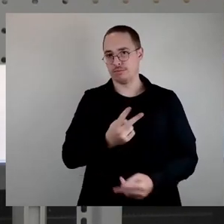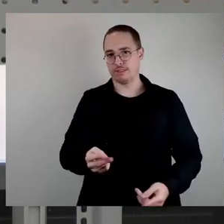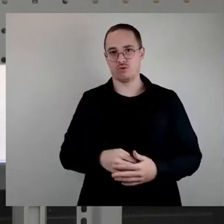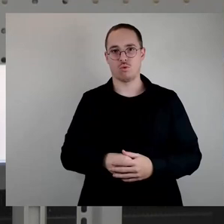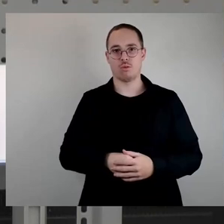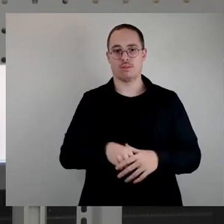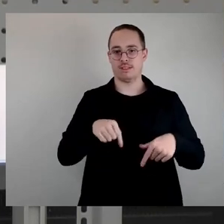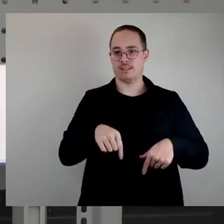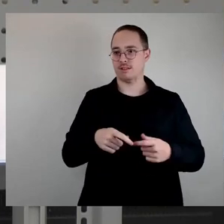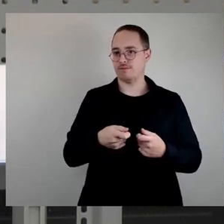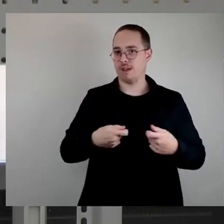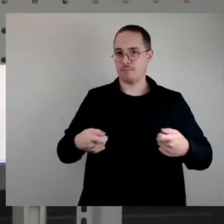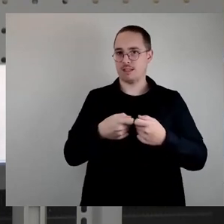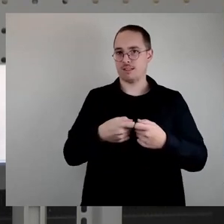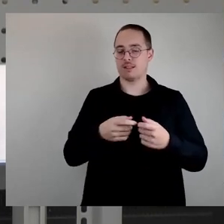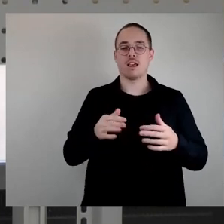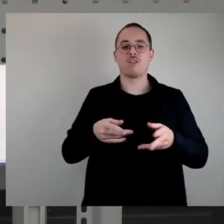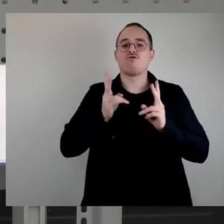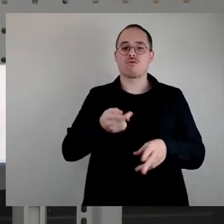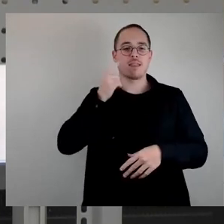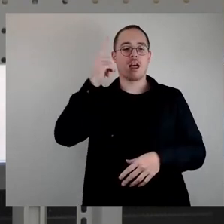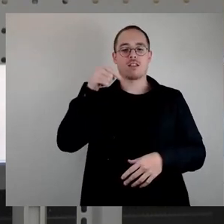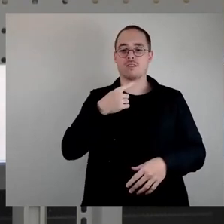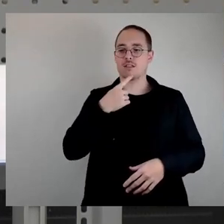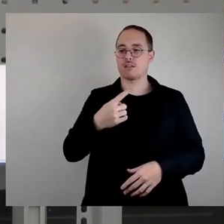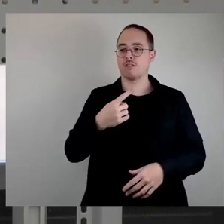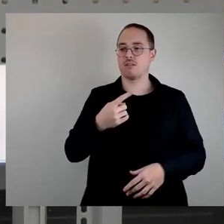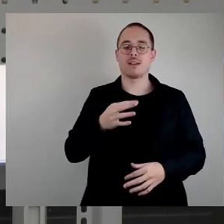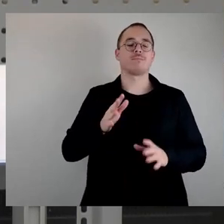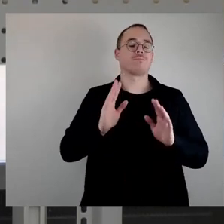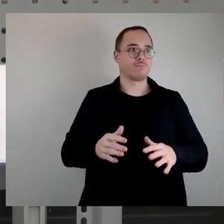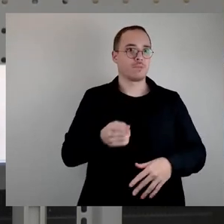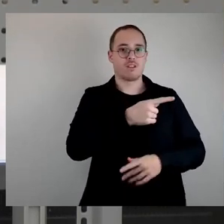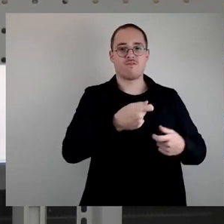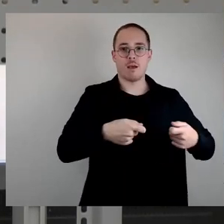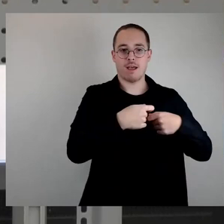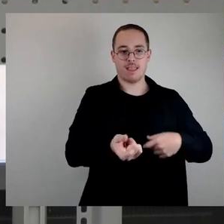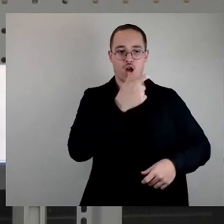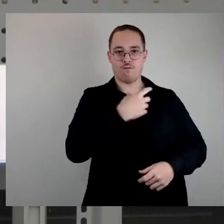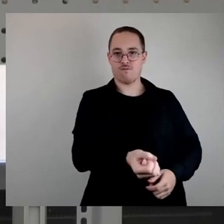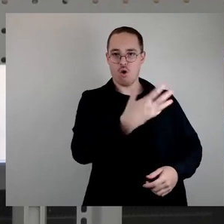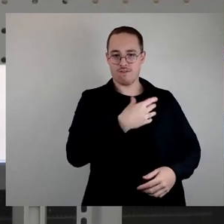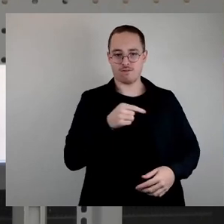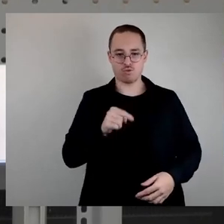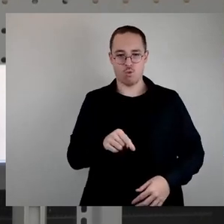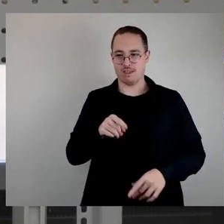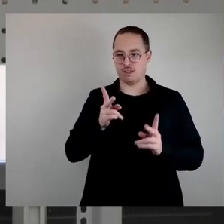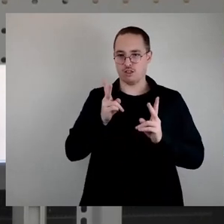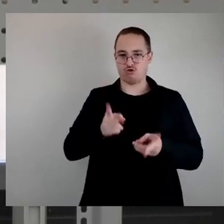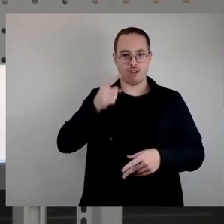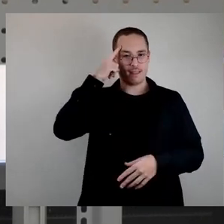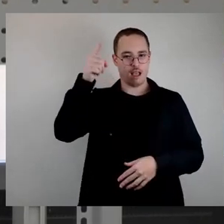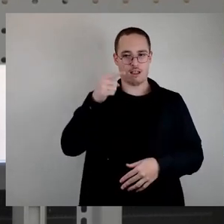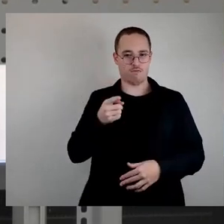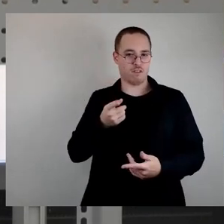tun, ist meiner Meinung nach falsch. Denn wenn man sich die Satzung des Stadtverbands Fußball anschaut, stellt man ziemlich